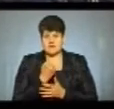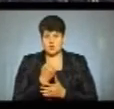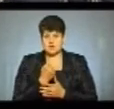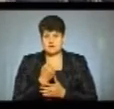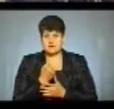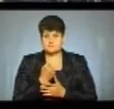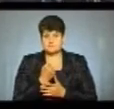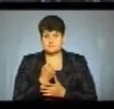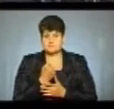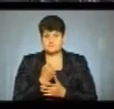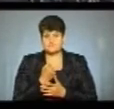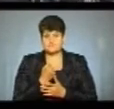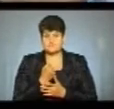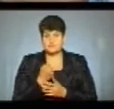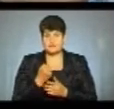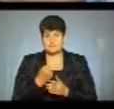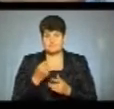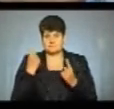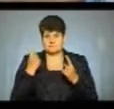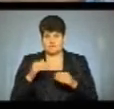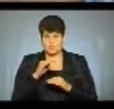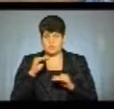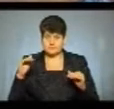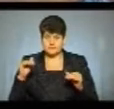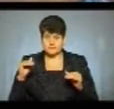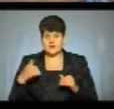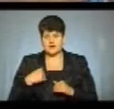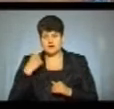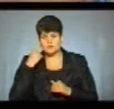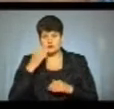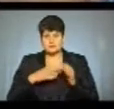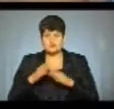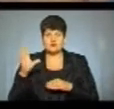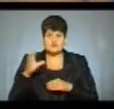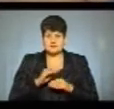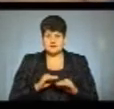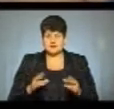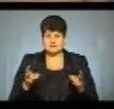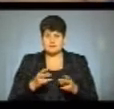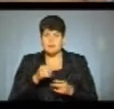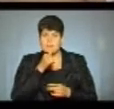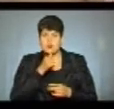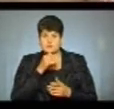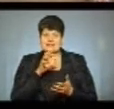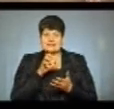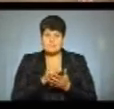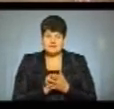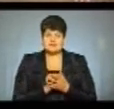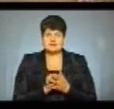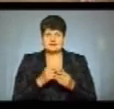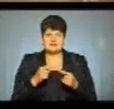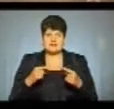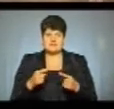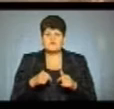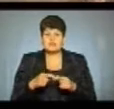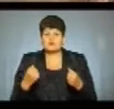досягти одного з найвищих рівнів. Я думаю, що практично всім дітям треба пробувати займатися тим чи іншим видом